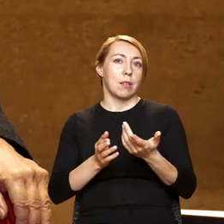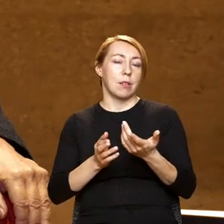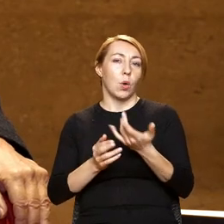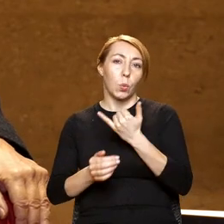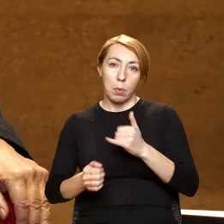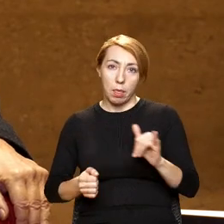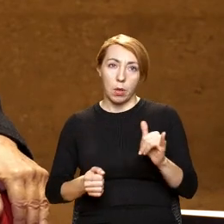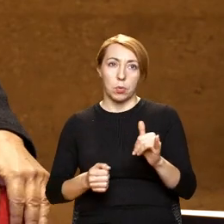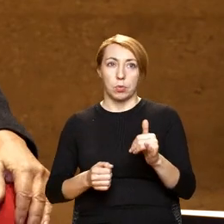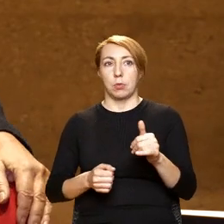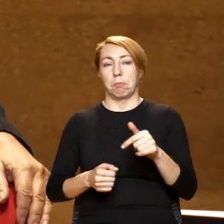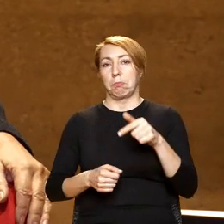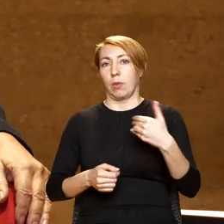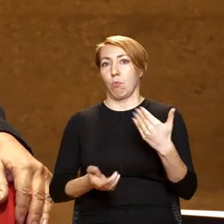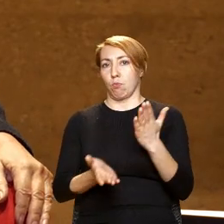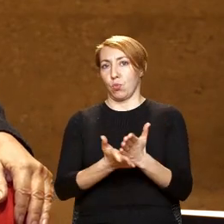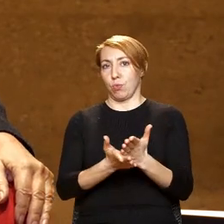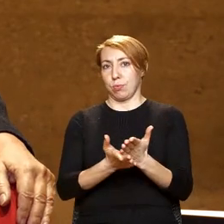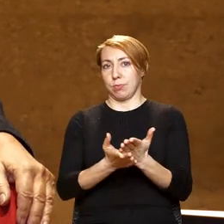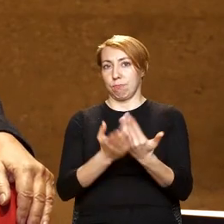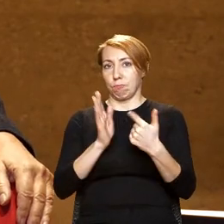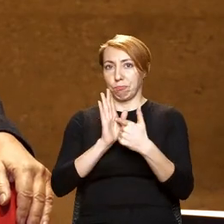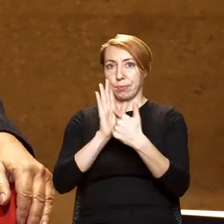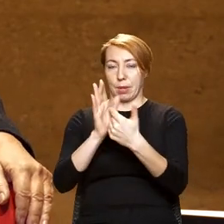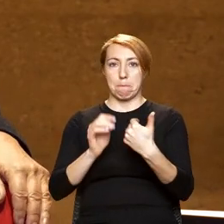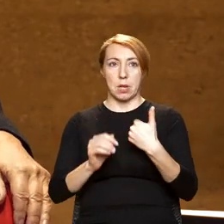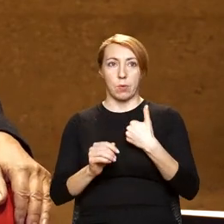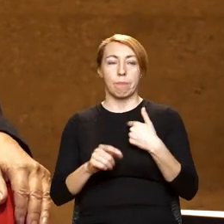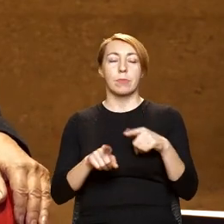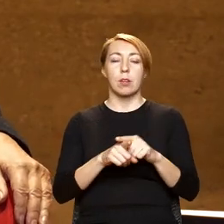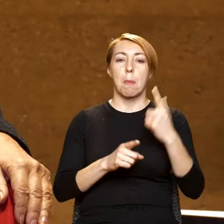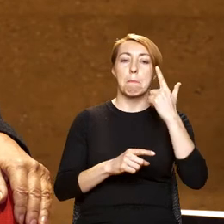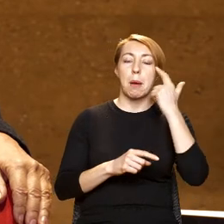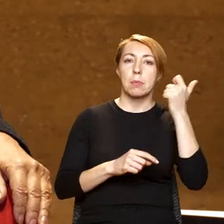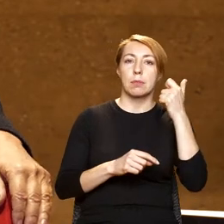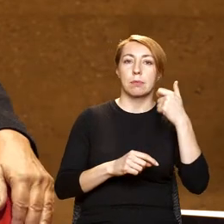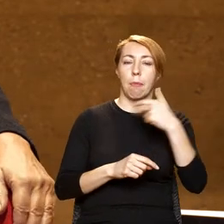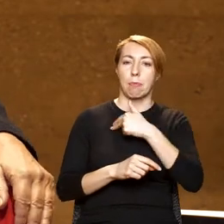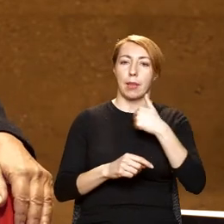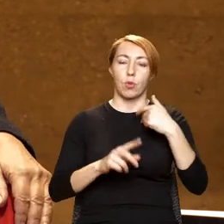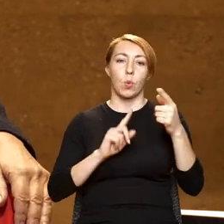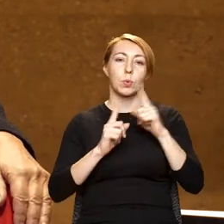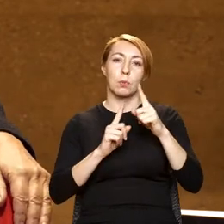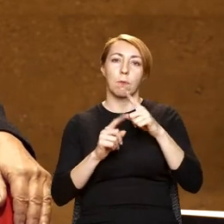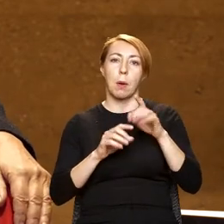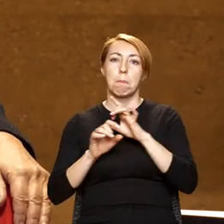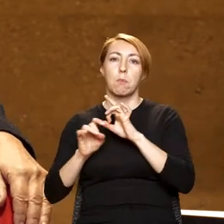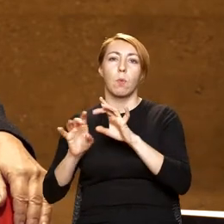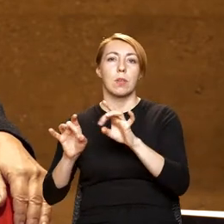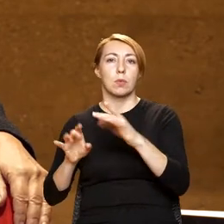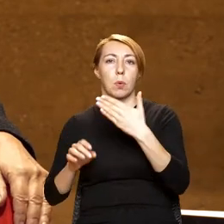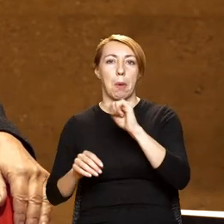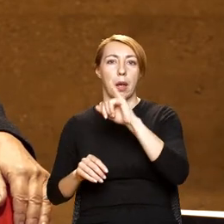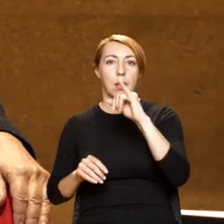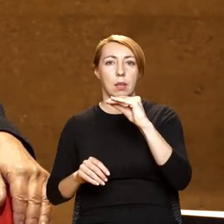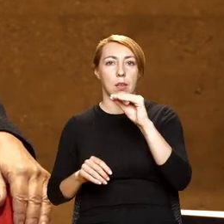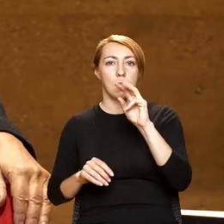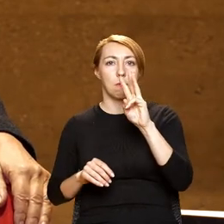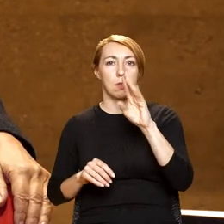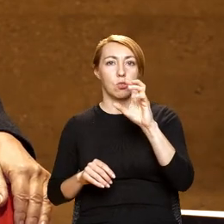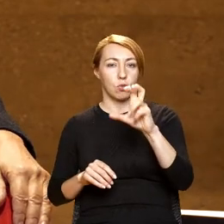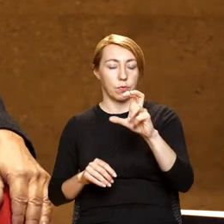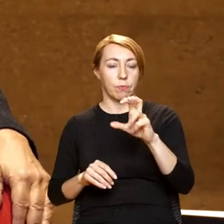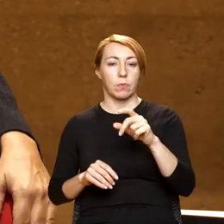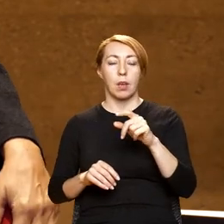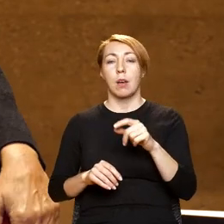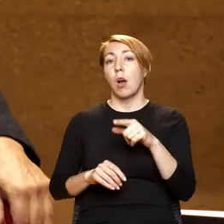był obecny. I pamiętam naszą rozmowę z profesorem Majewiczem wiele lat temu, który